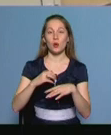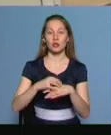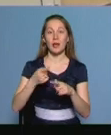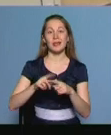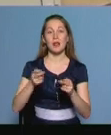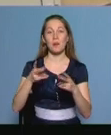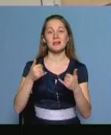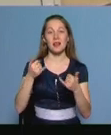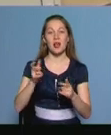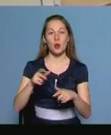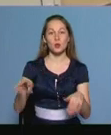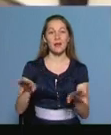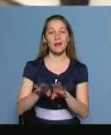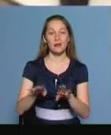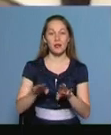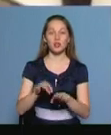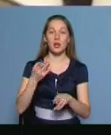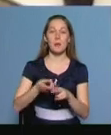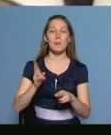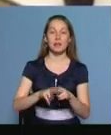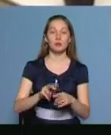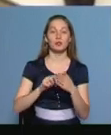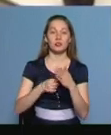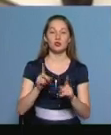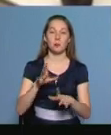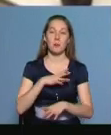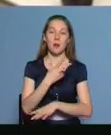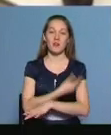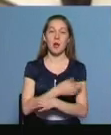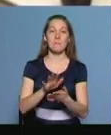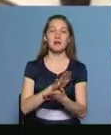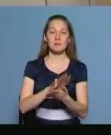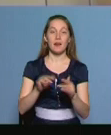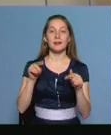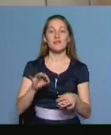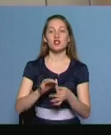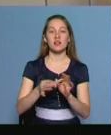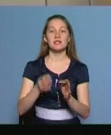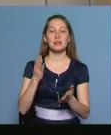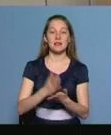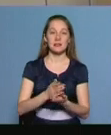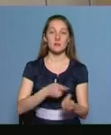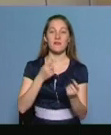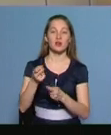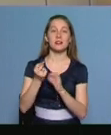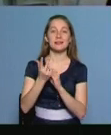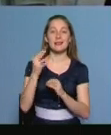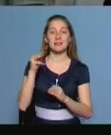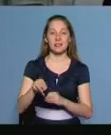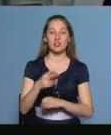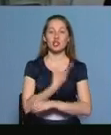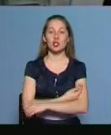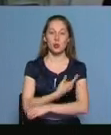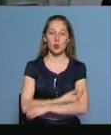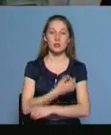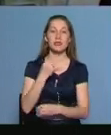на прививках для животных настаивают и медики. Бесплатная вакцина в Удмуртии есть, Ижевску выделено почти 13 тысяч доз. Между